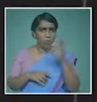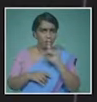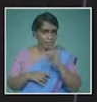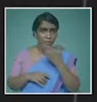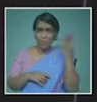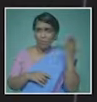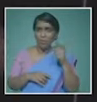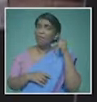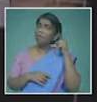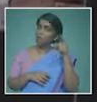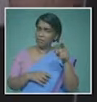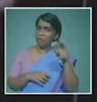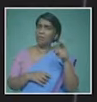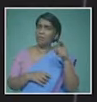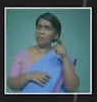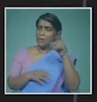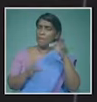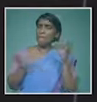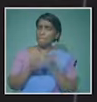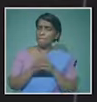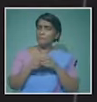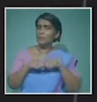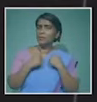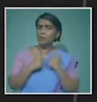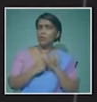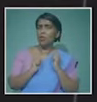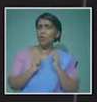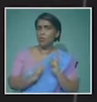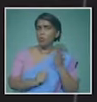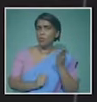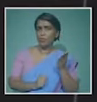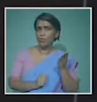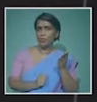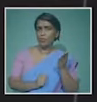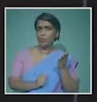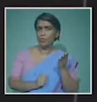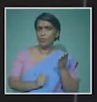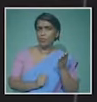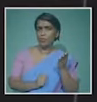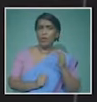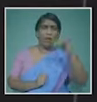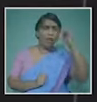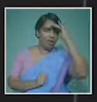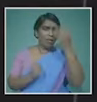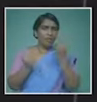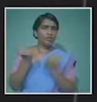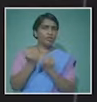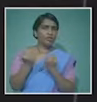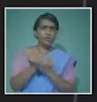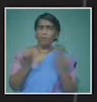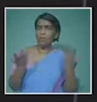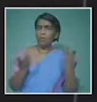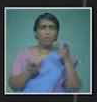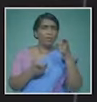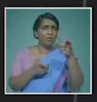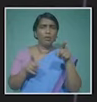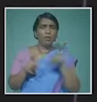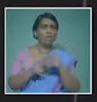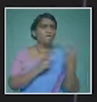பொருளாளர் யார், ஒன்றுமே தெரியாது. மூடு மந்திரமாக இருக்கிற ஒரு கட்சியிலே போடுகாயாக இன்று போய் குழந்தை போல்